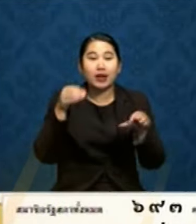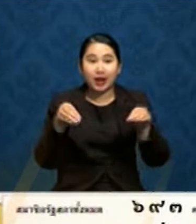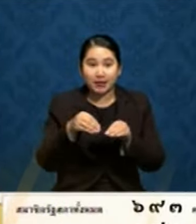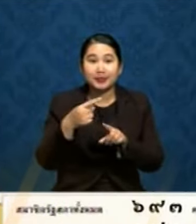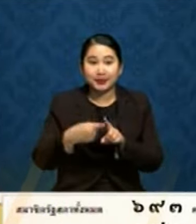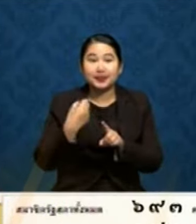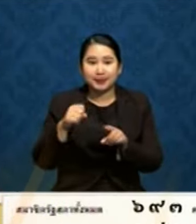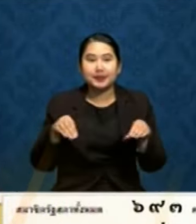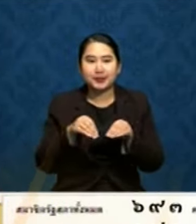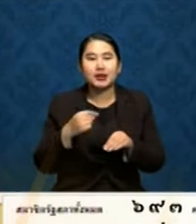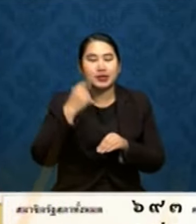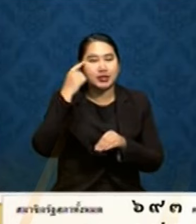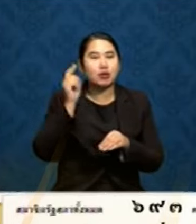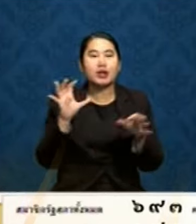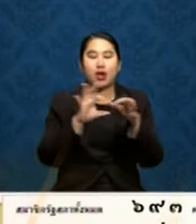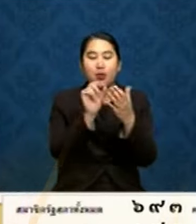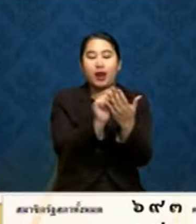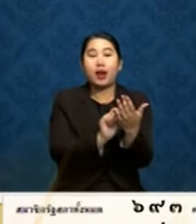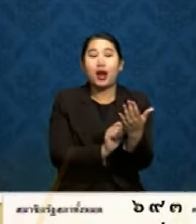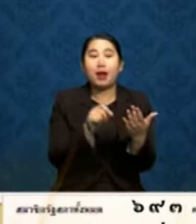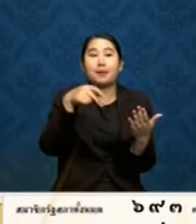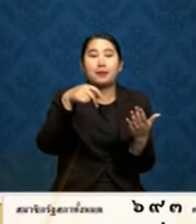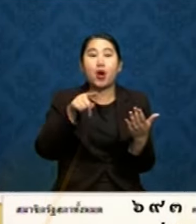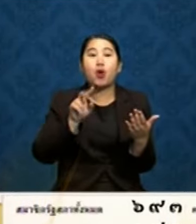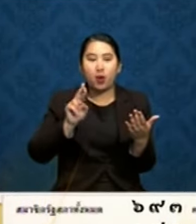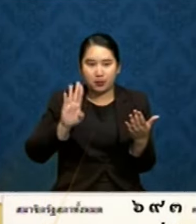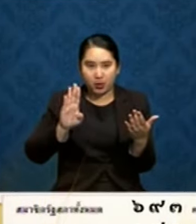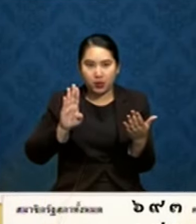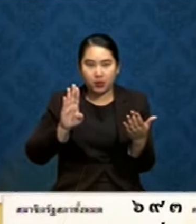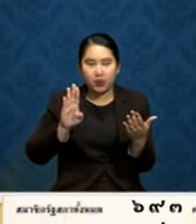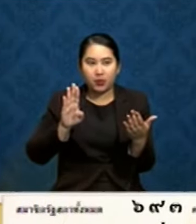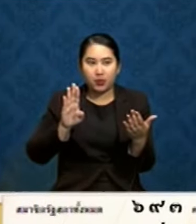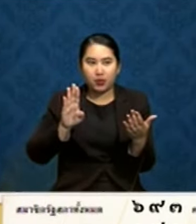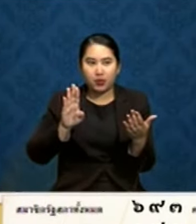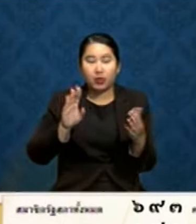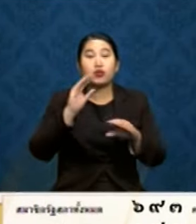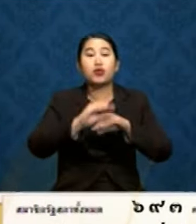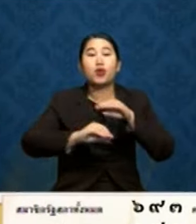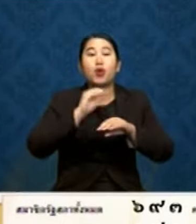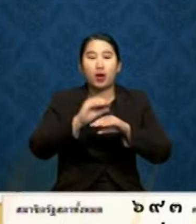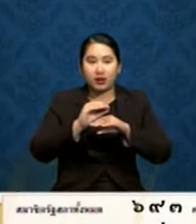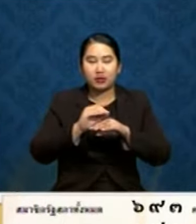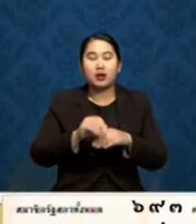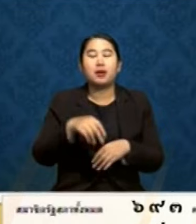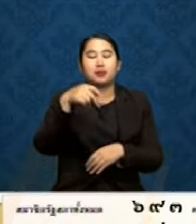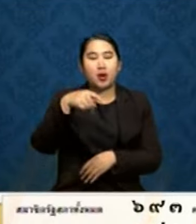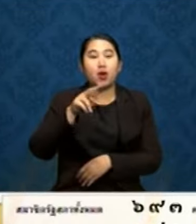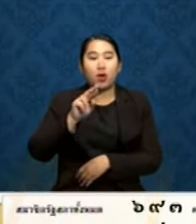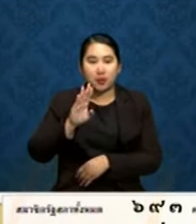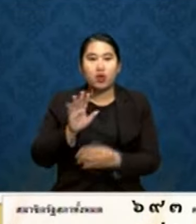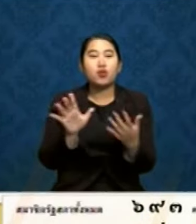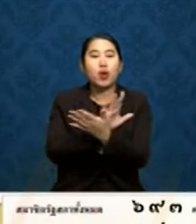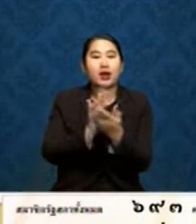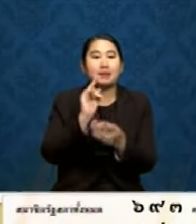คุณชิบอกว่าแนวนโยบายเหมือนที่คุณทักษิณไป 4ประเด็นเนี่ยมี 11ประเด็นตรงกันเป๊ะเลยคุณจุลพันธ์บอกไม่